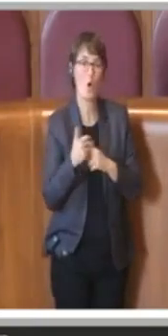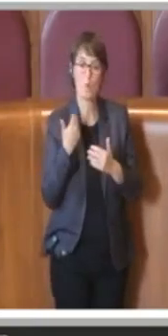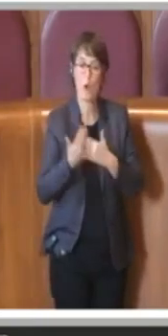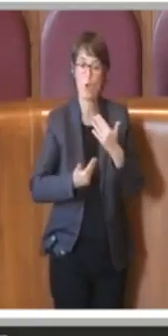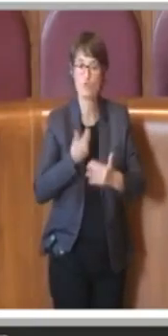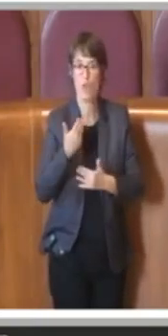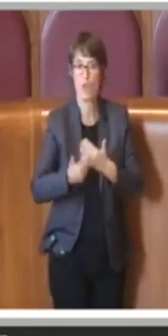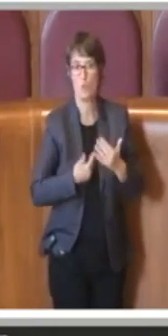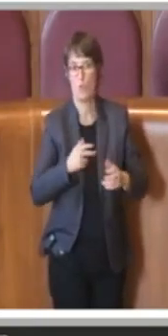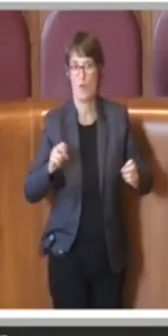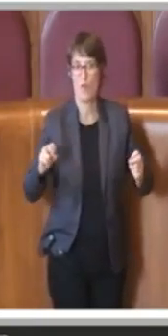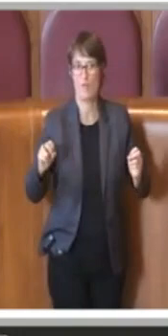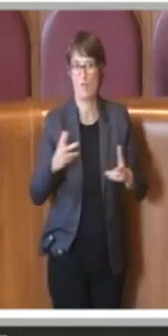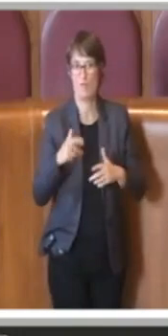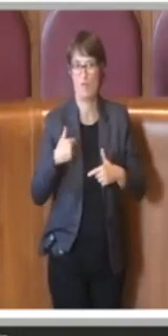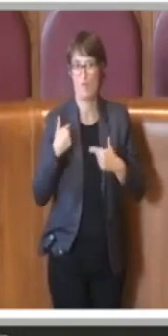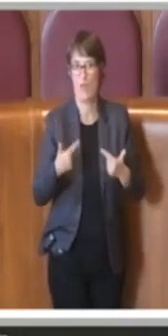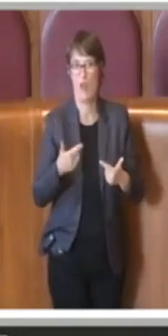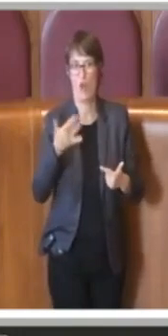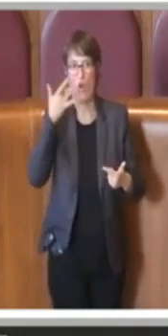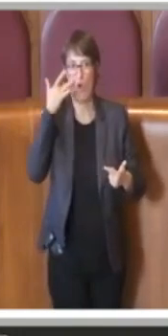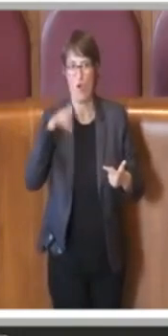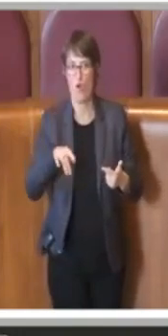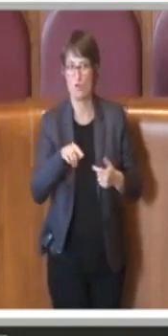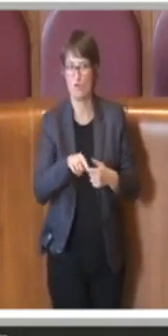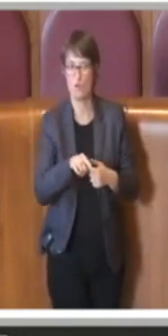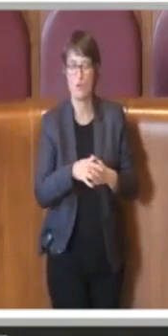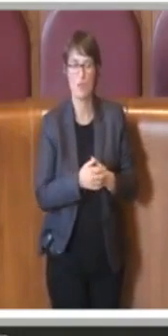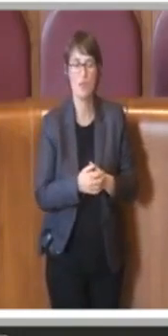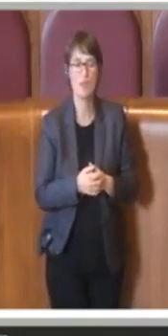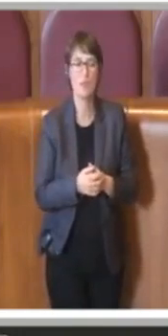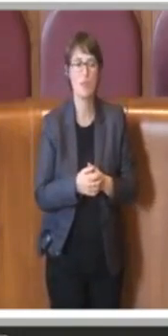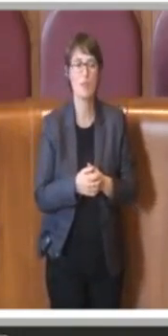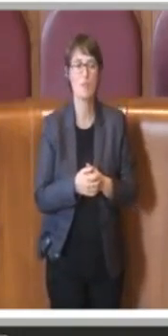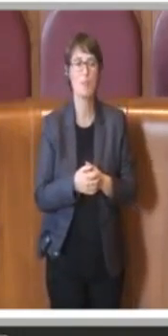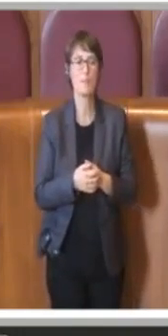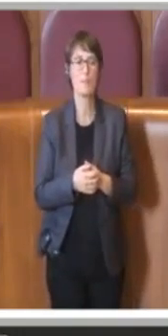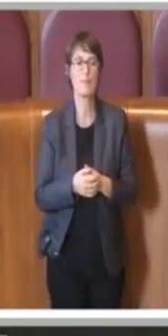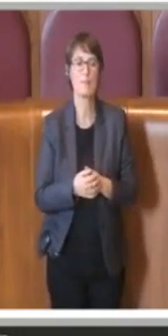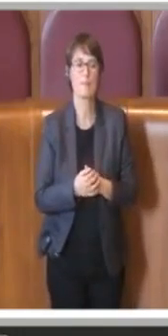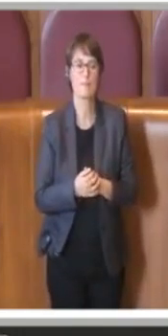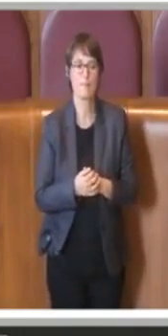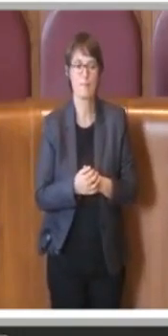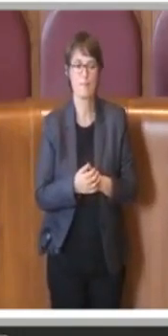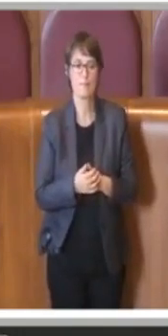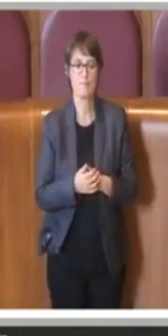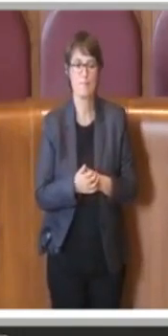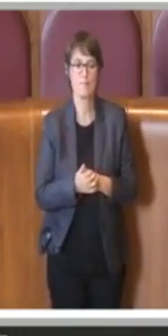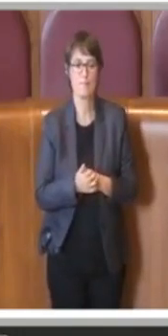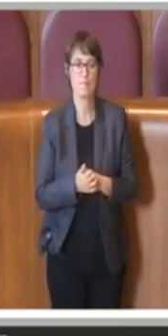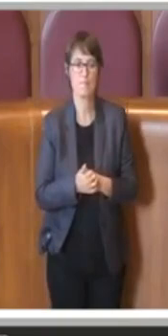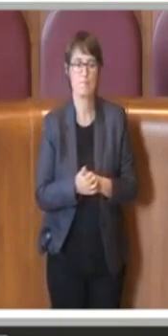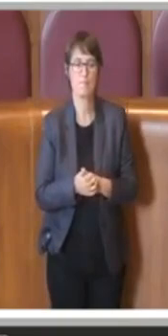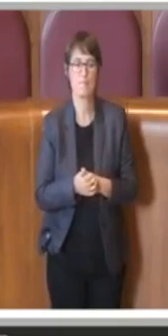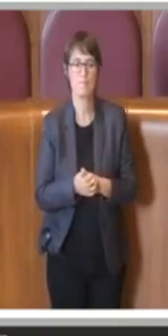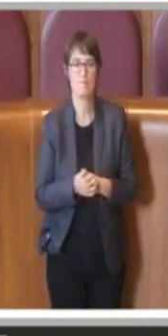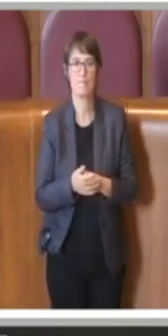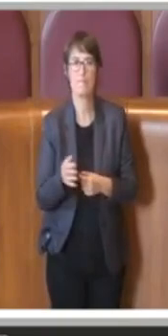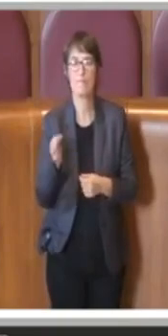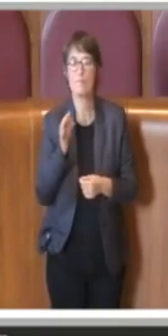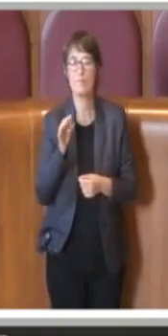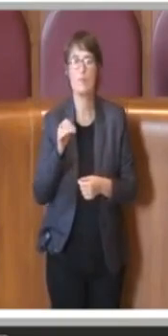ecco, determinino una corretta rivalutazione, se del caso, del valore